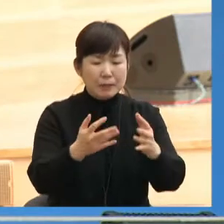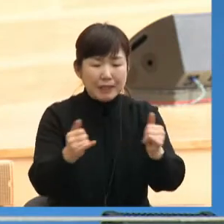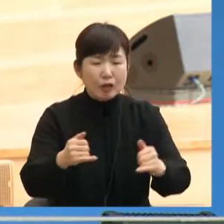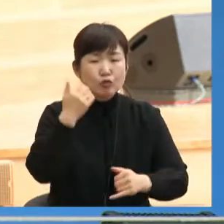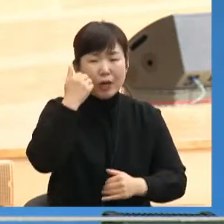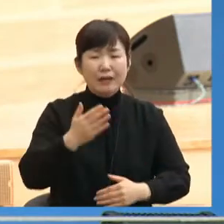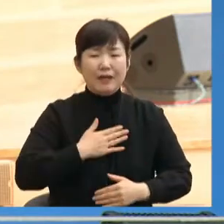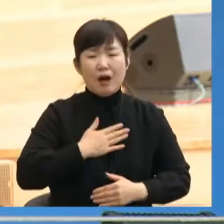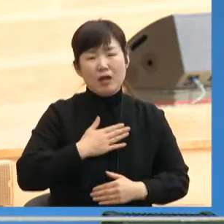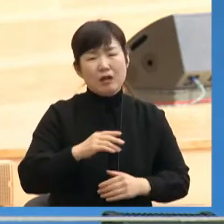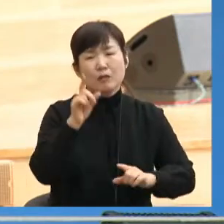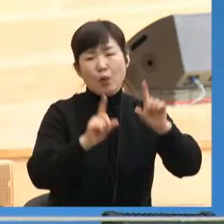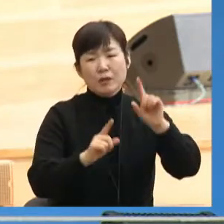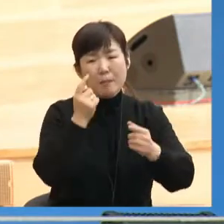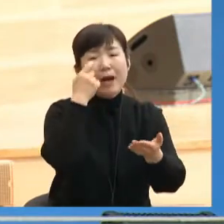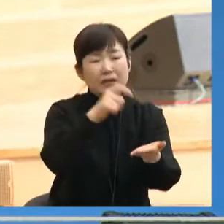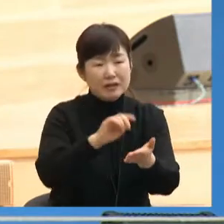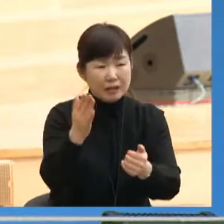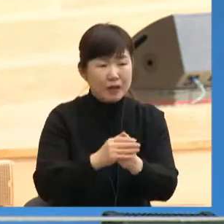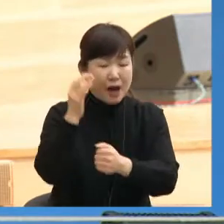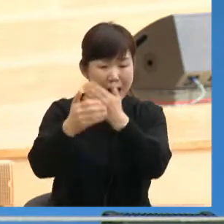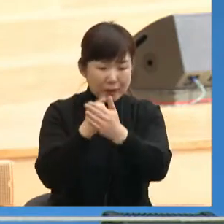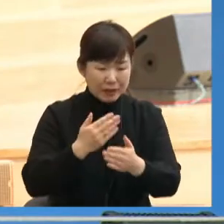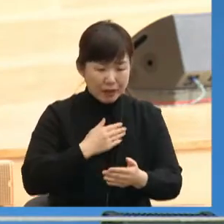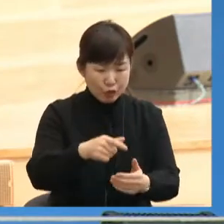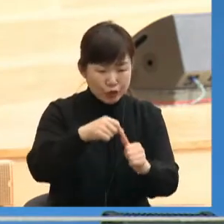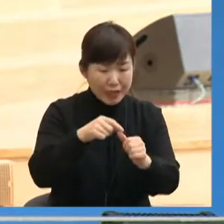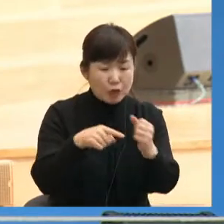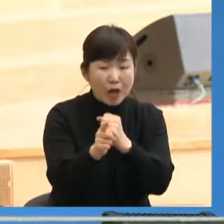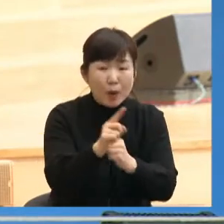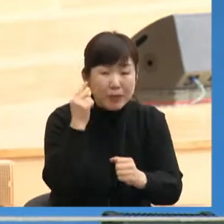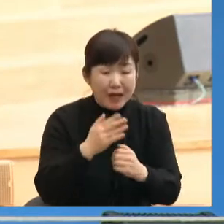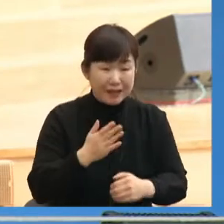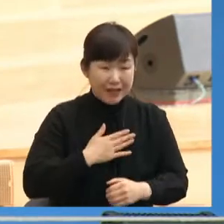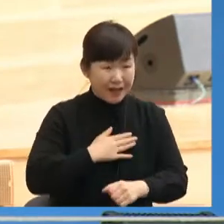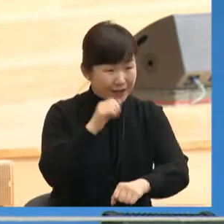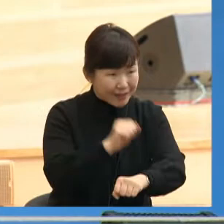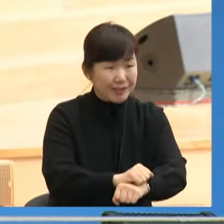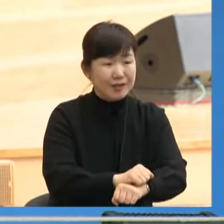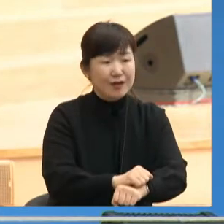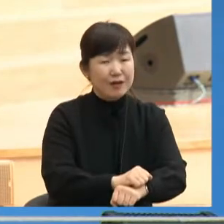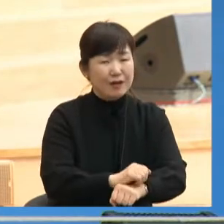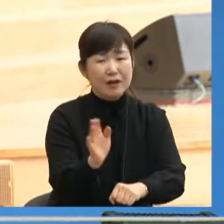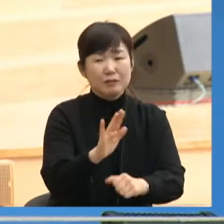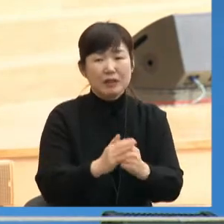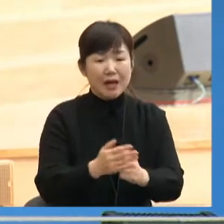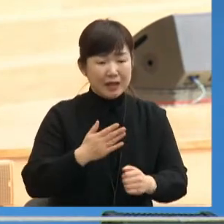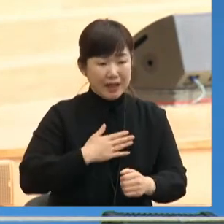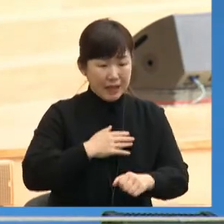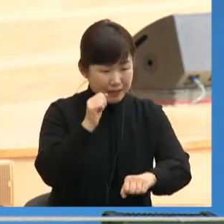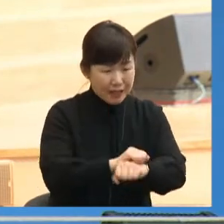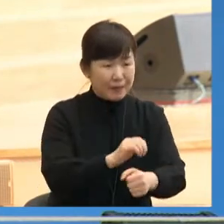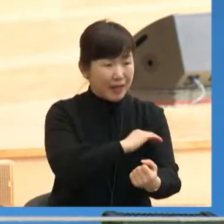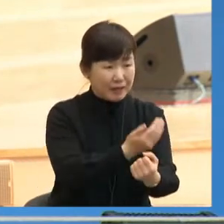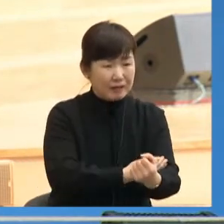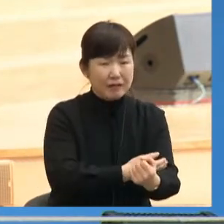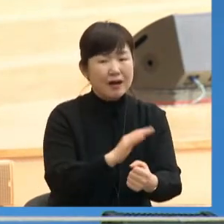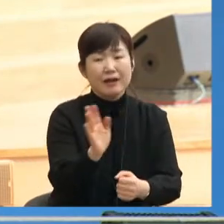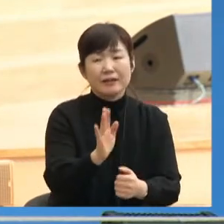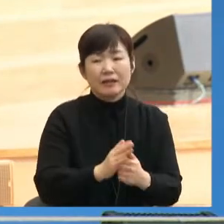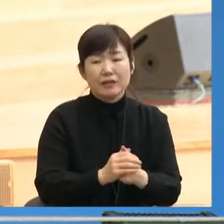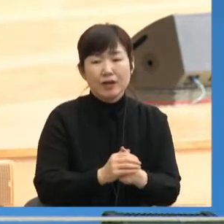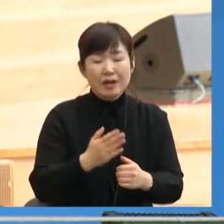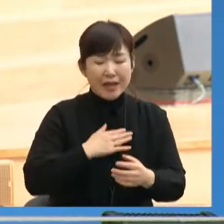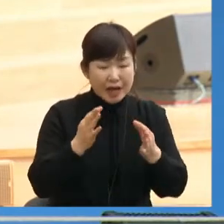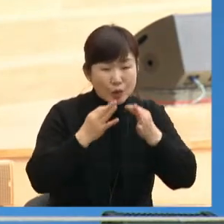발견하는 거죠. 하나님이 우리를 구원하신 이유가 뭐냐면 우리에게 공로가 있어서? 아닙니다. 우리의 잘남도? 아니에요.